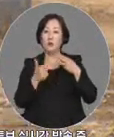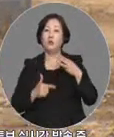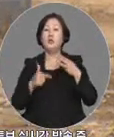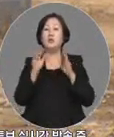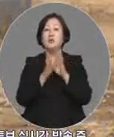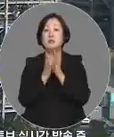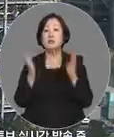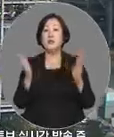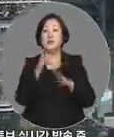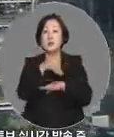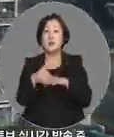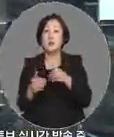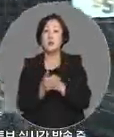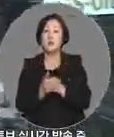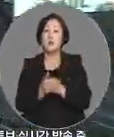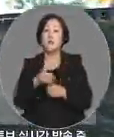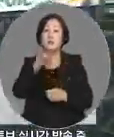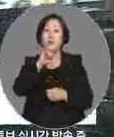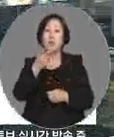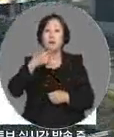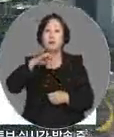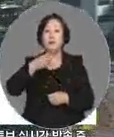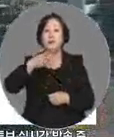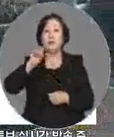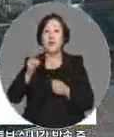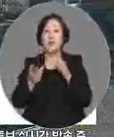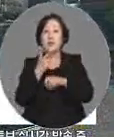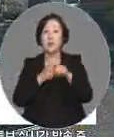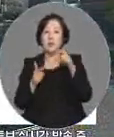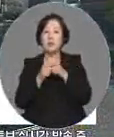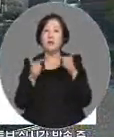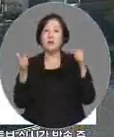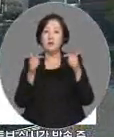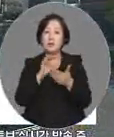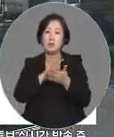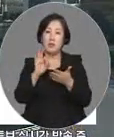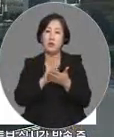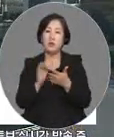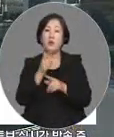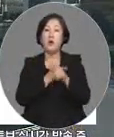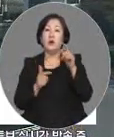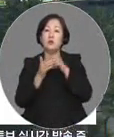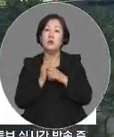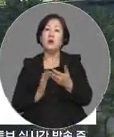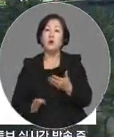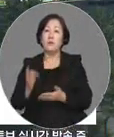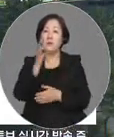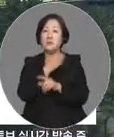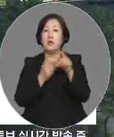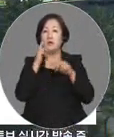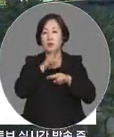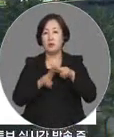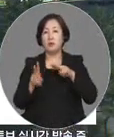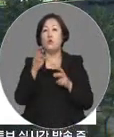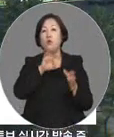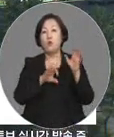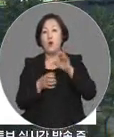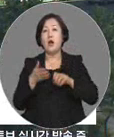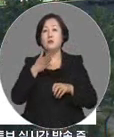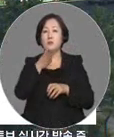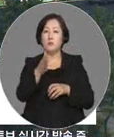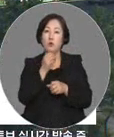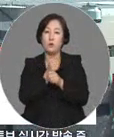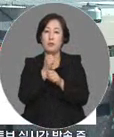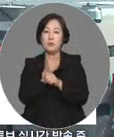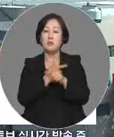착공됩니다. 나프타 잔사 유통의 저부가 가치의 원료를 고부가 가치의 석유화학 제품으로 업그레이드함으로써 경쟁력